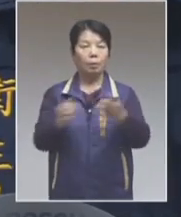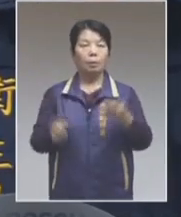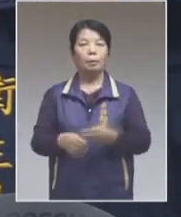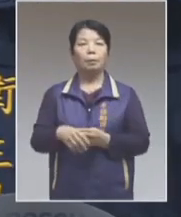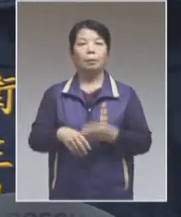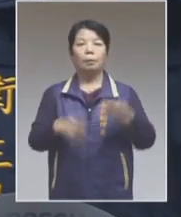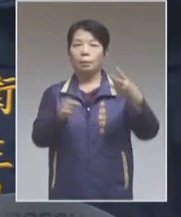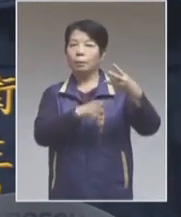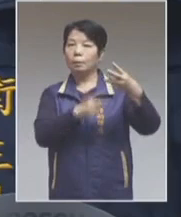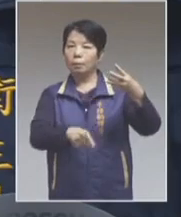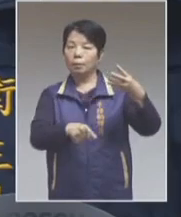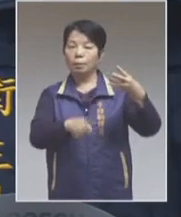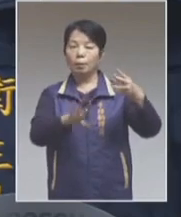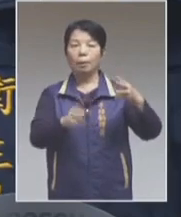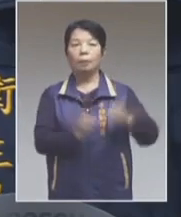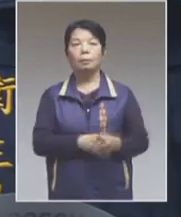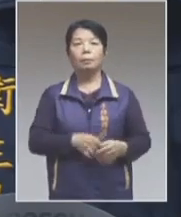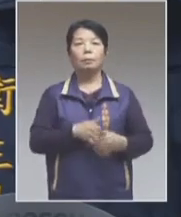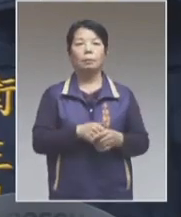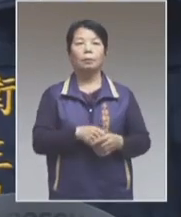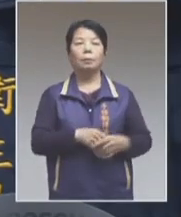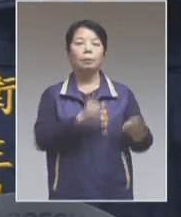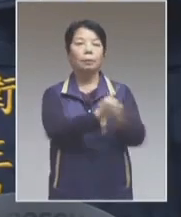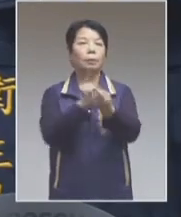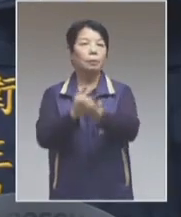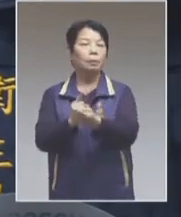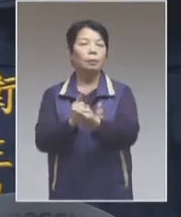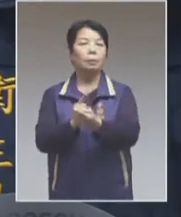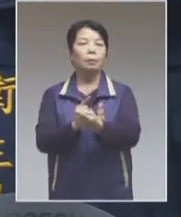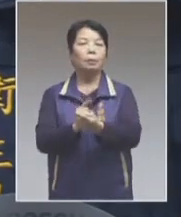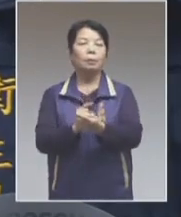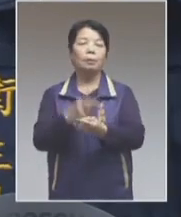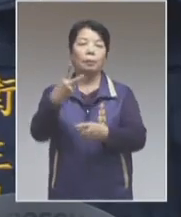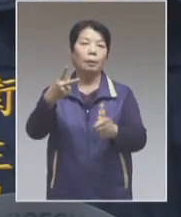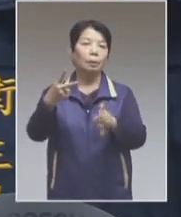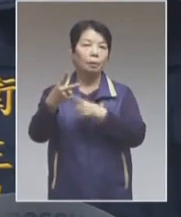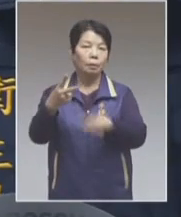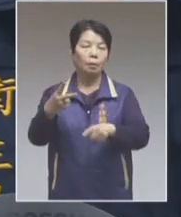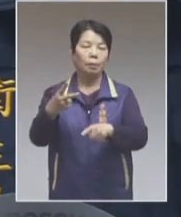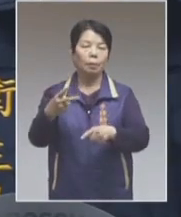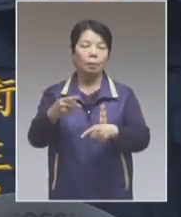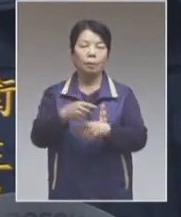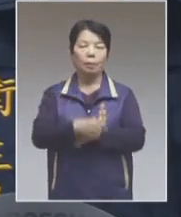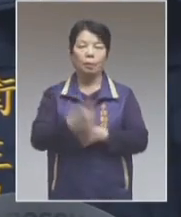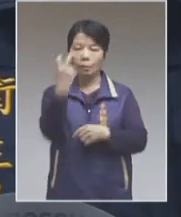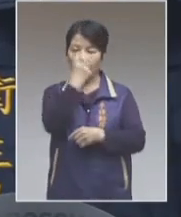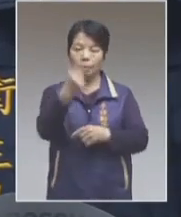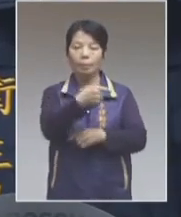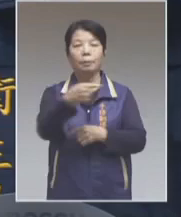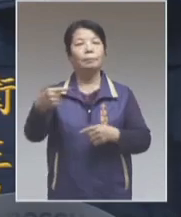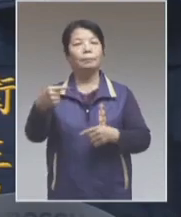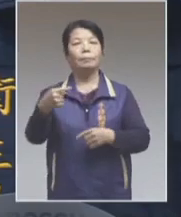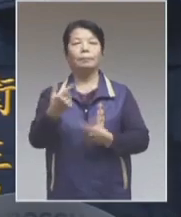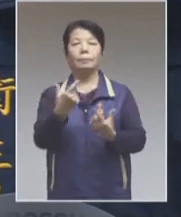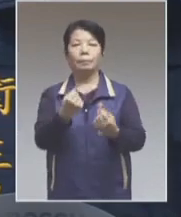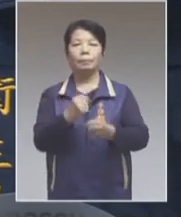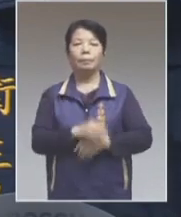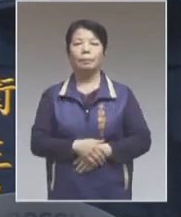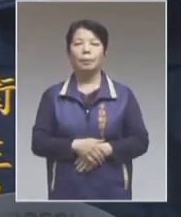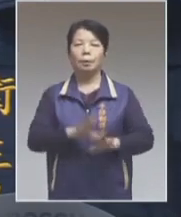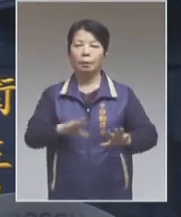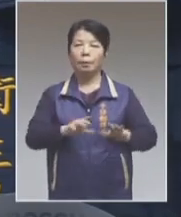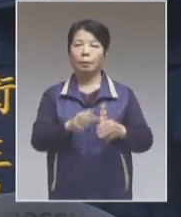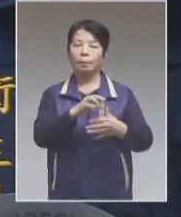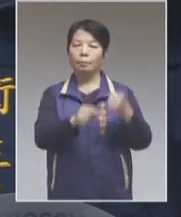及他的职场接触者12位，这个部分这都是呈现阴性的情形，那目前都依照规